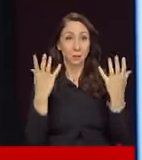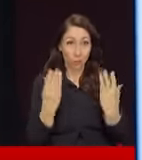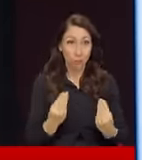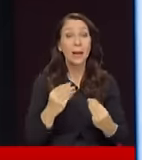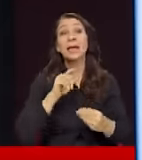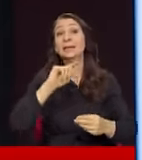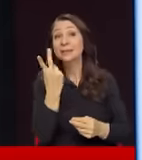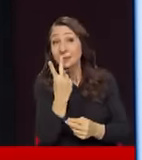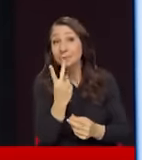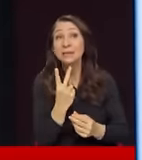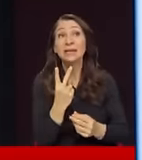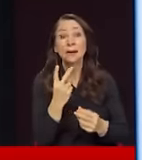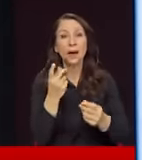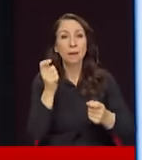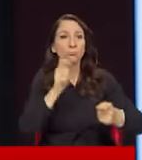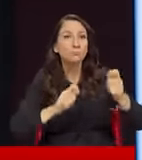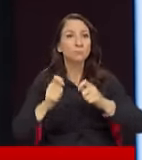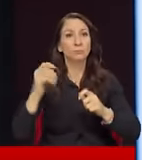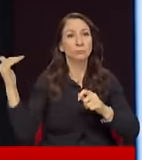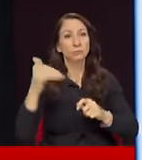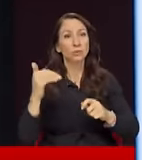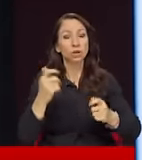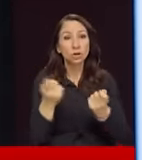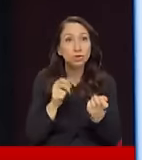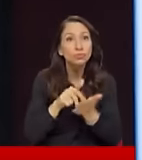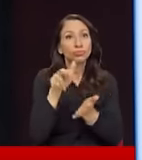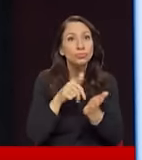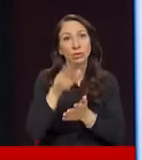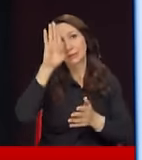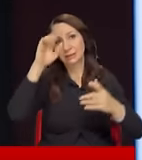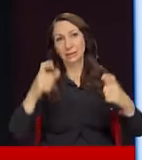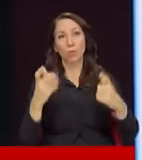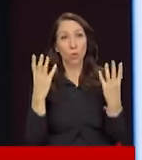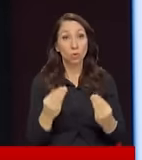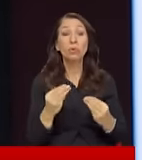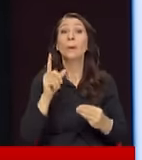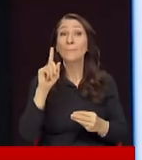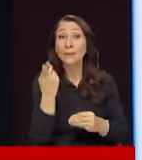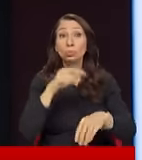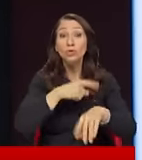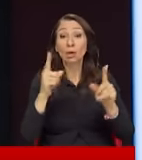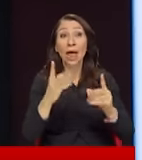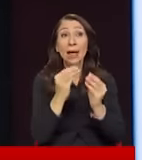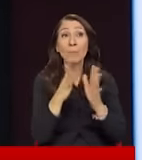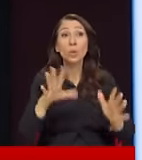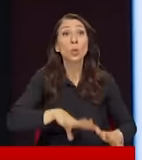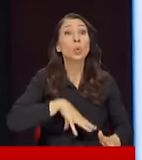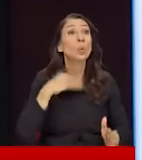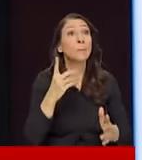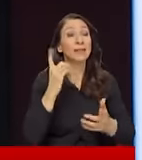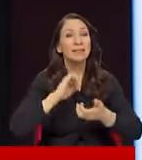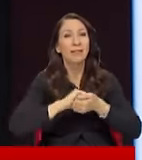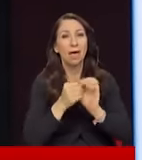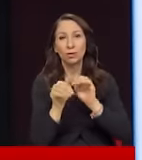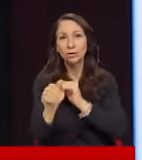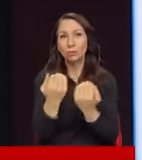geldi. Bir de yatırım yapılan, icraatçı bir İstanbul oldu. Bir de bu dönemin en büyük ruhu aslında bir